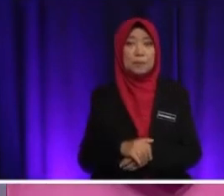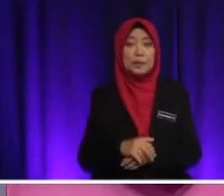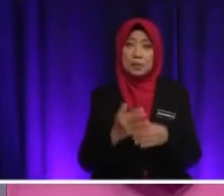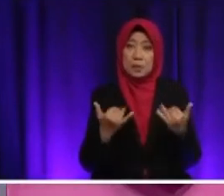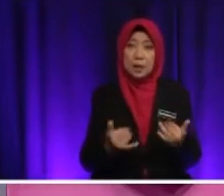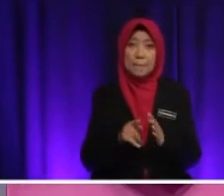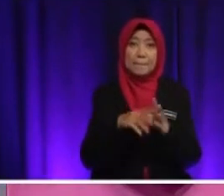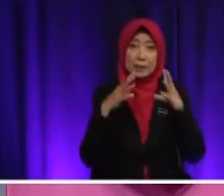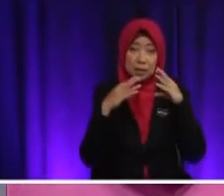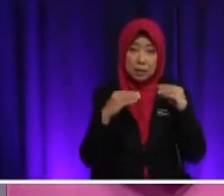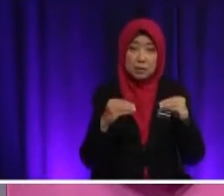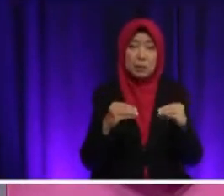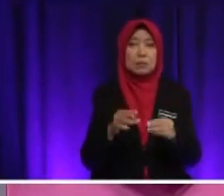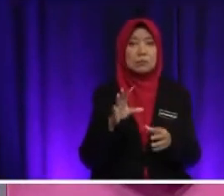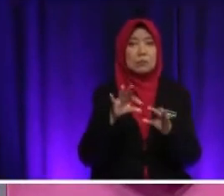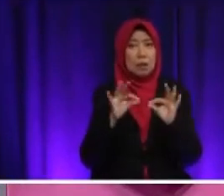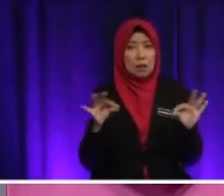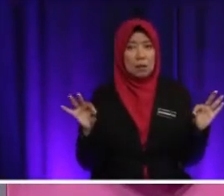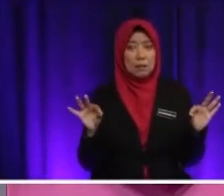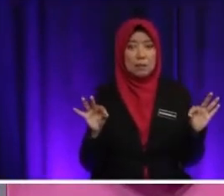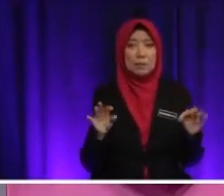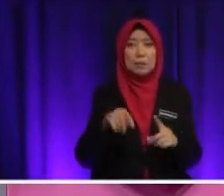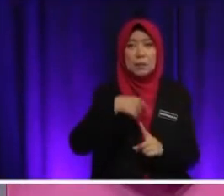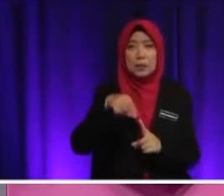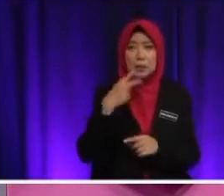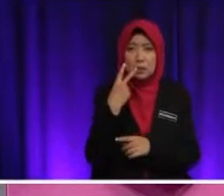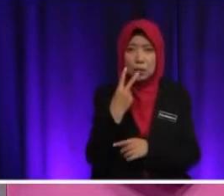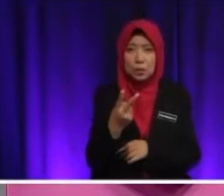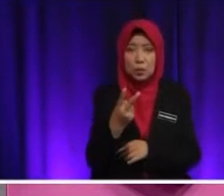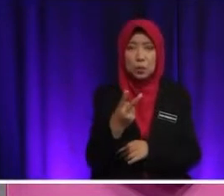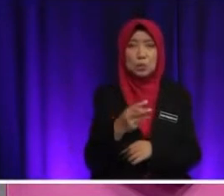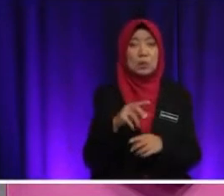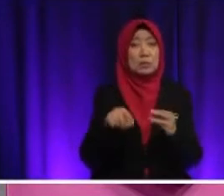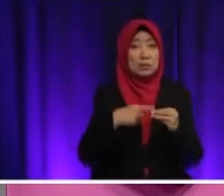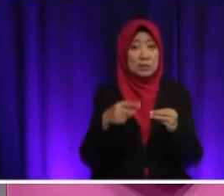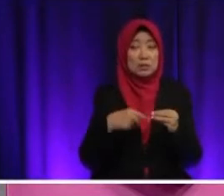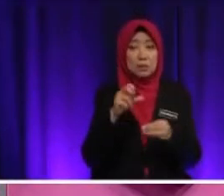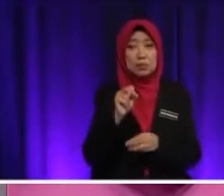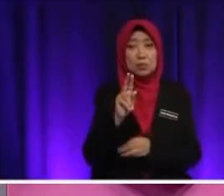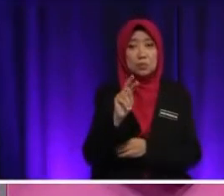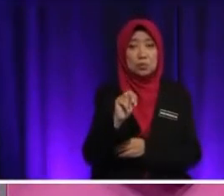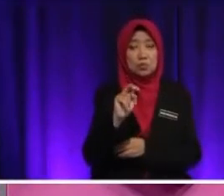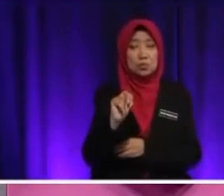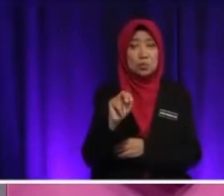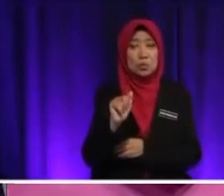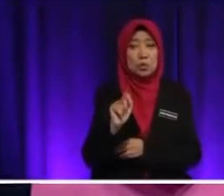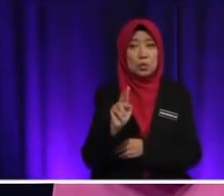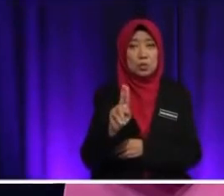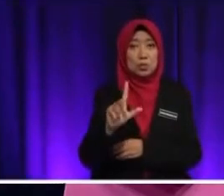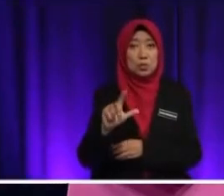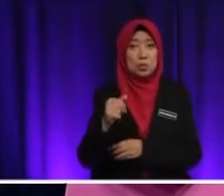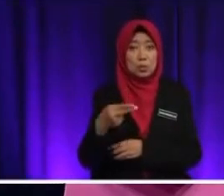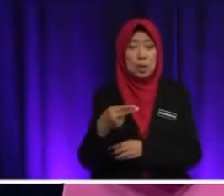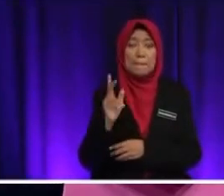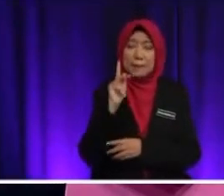pengajaran ayat. Bila kita tengok tentang Sunnatullah Allah Subhanahu Wa Taala ini, pastinya pastinya dalam surah Ali